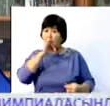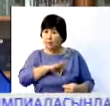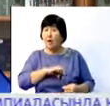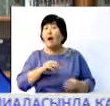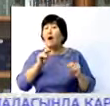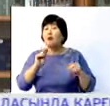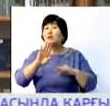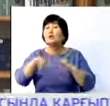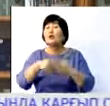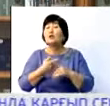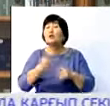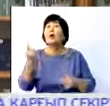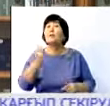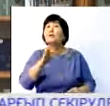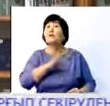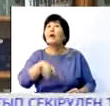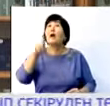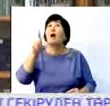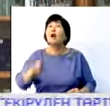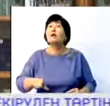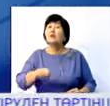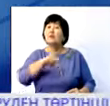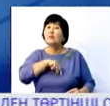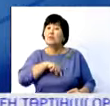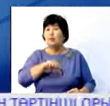Ашынды, Машрай айтады, ғылымның бірінші пайдасы адамның мінезін өзгерту дейді.